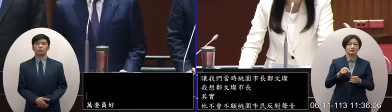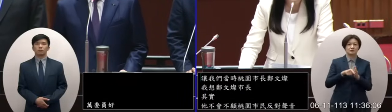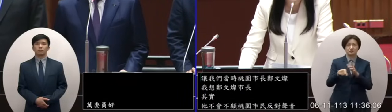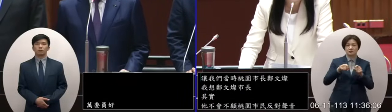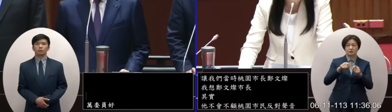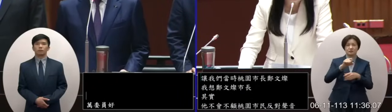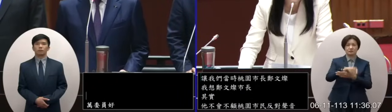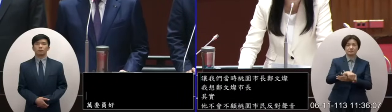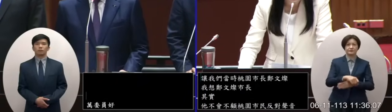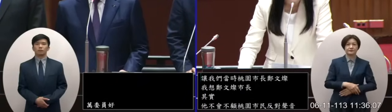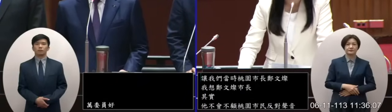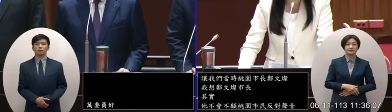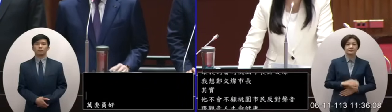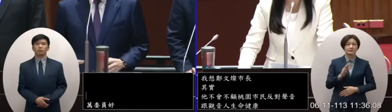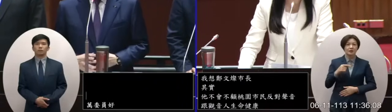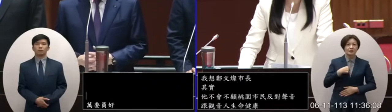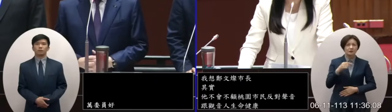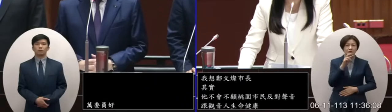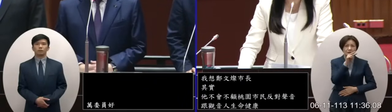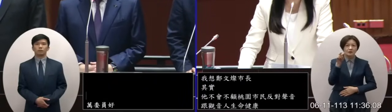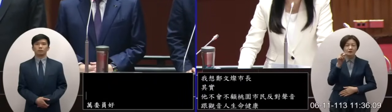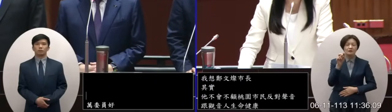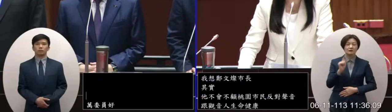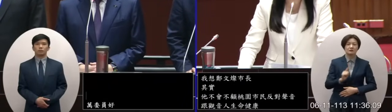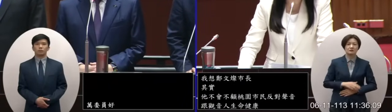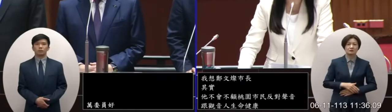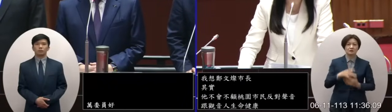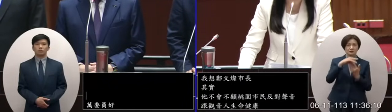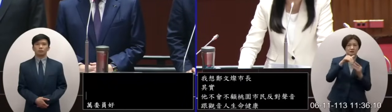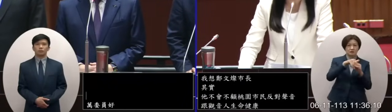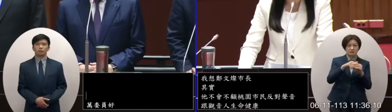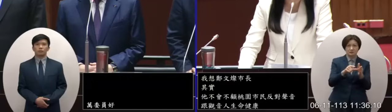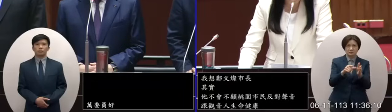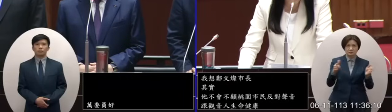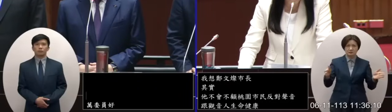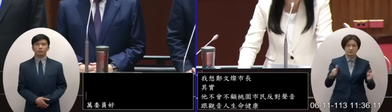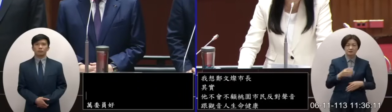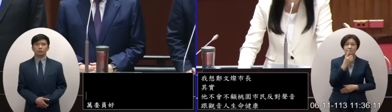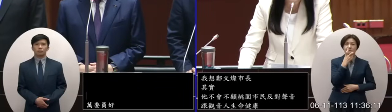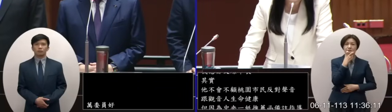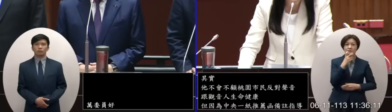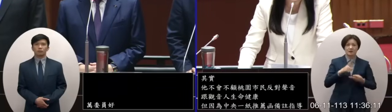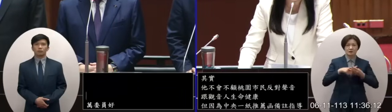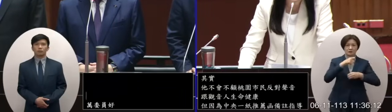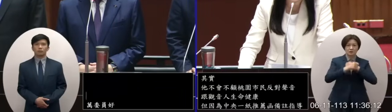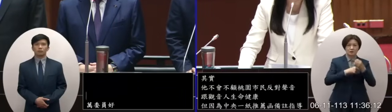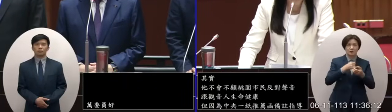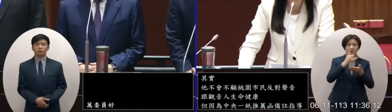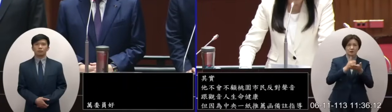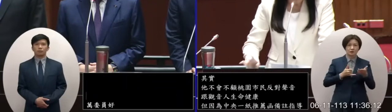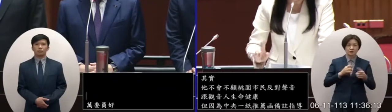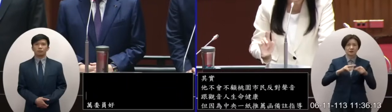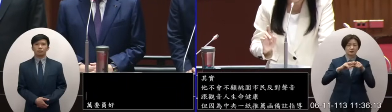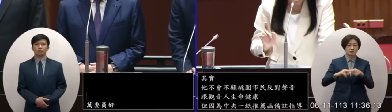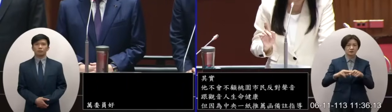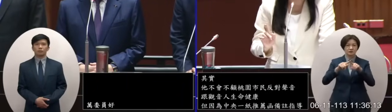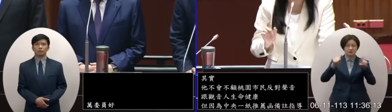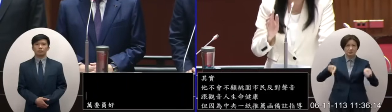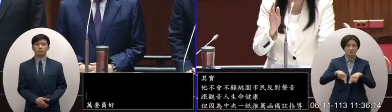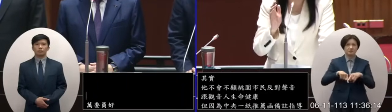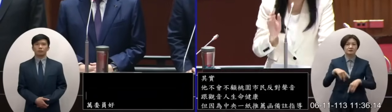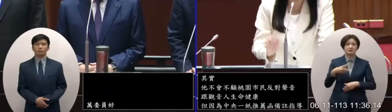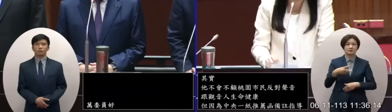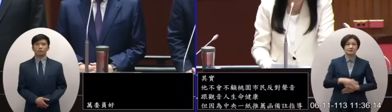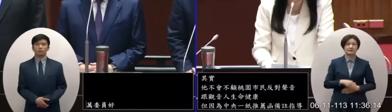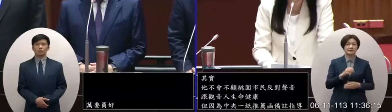许可是我们看到在这个选举期间中央主动的撤回了这个推荐函，并且还强